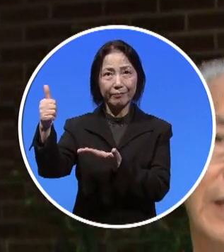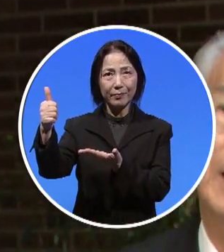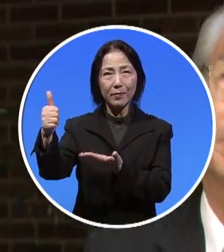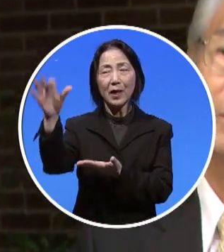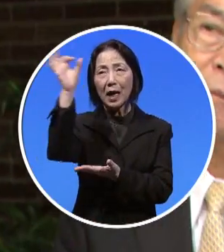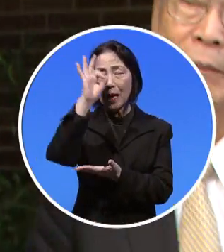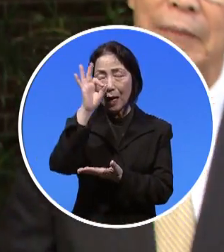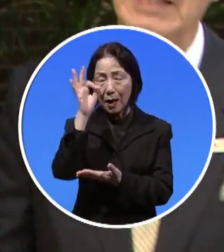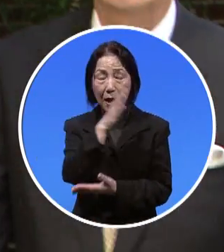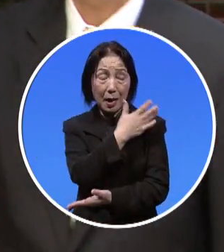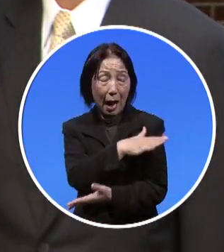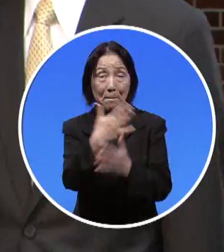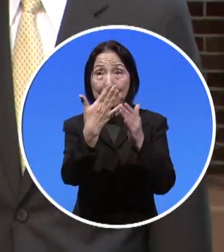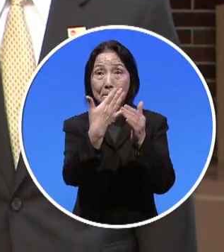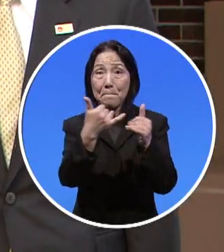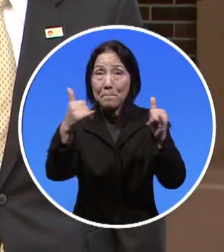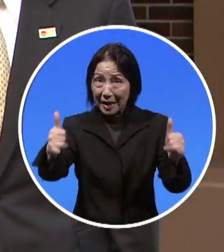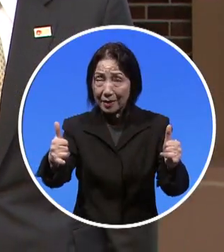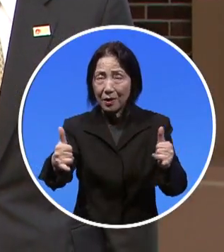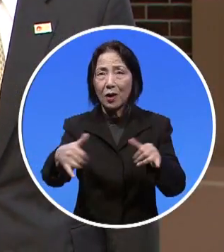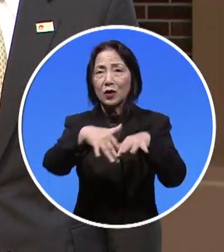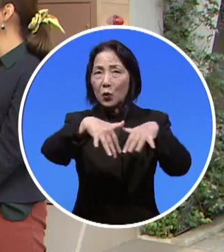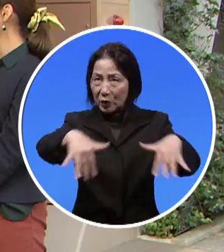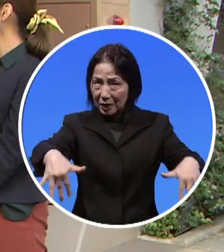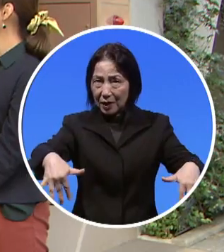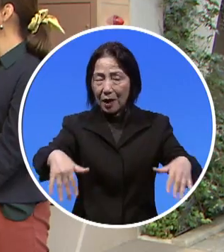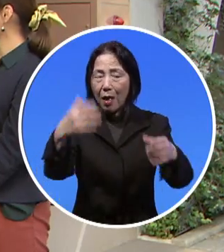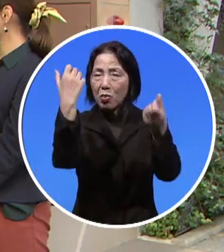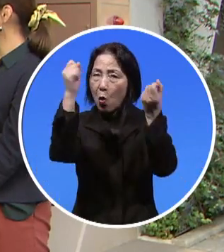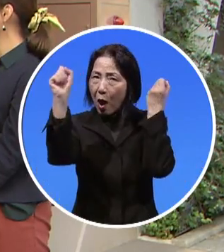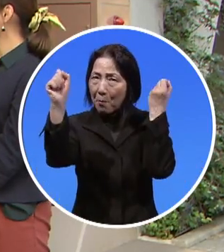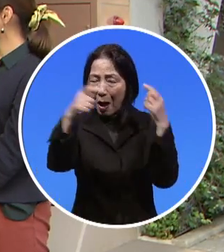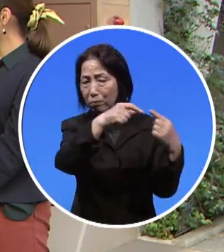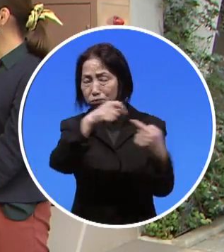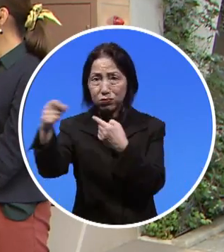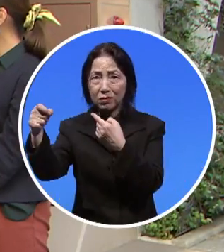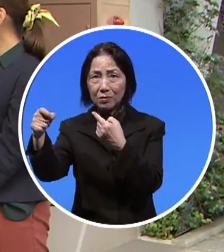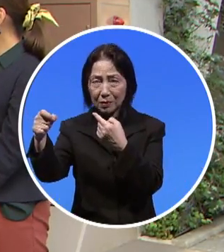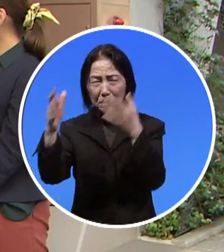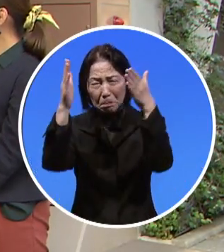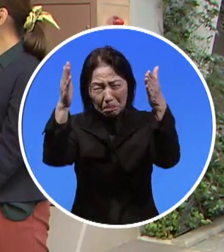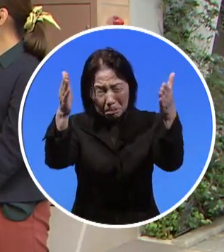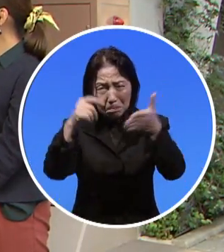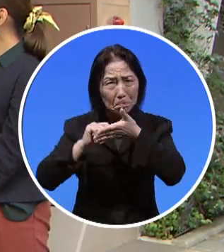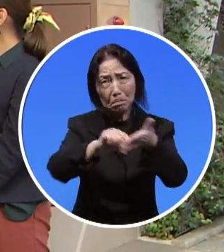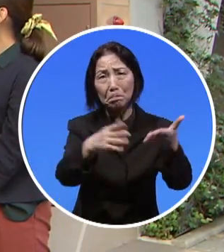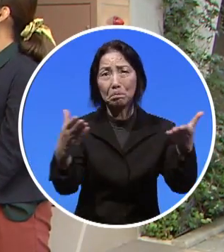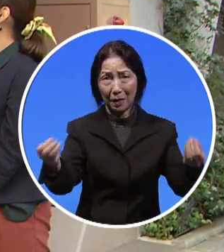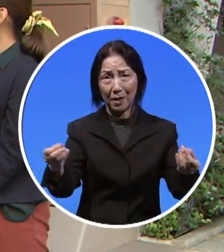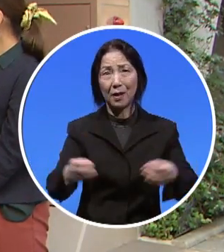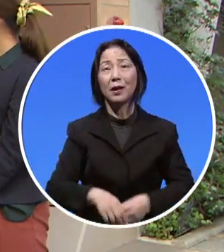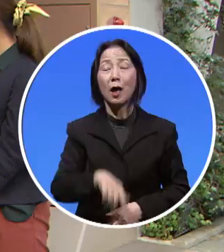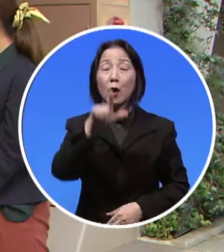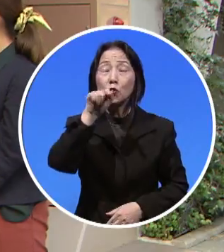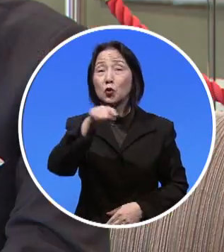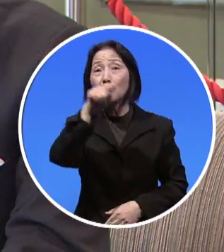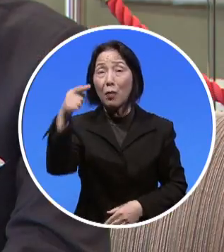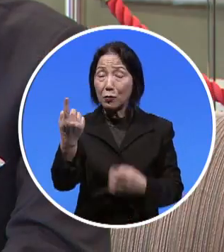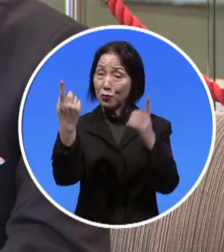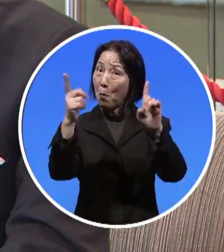中原さんは官民の組織でドラマの誘致活動などにも奔走してきました